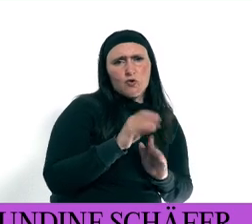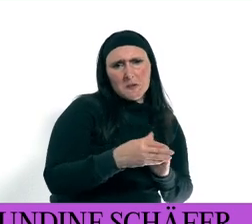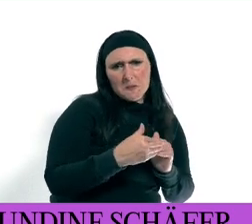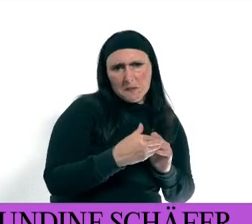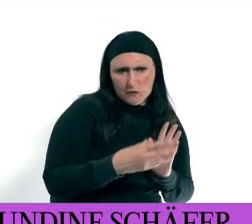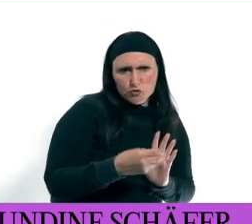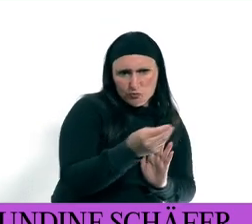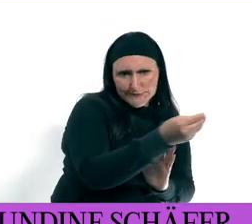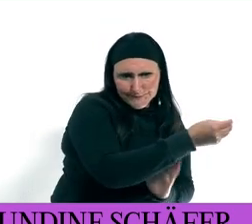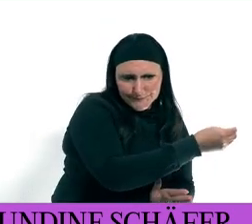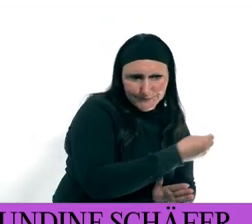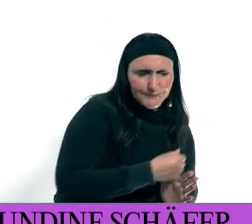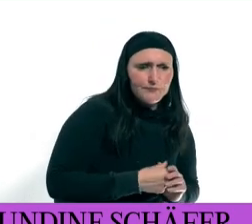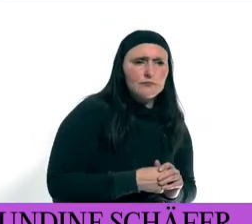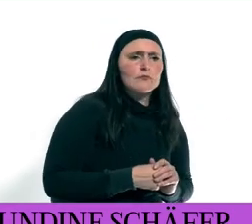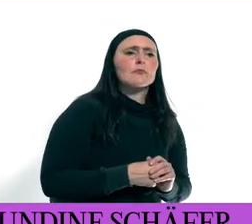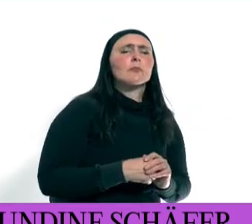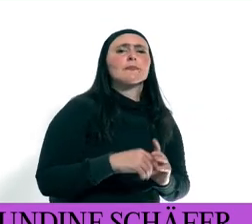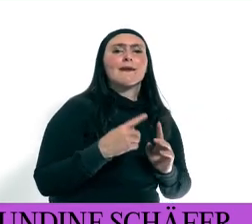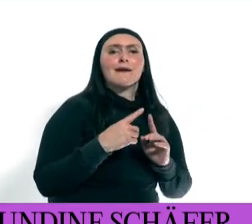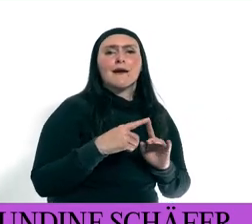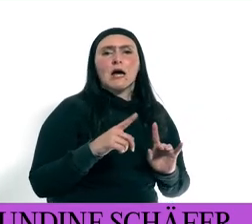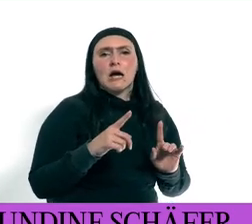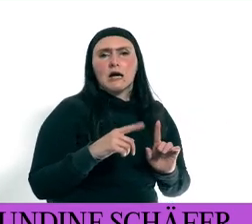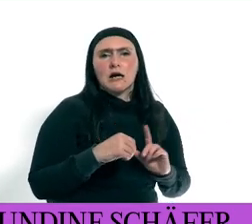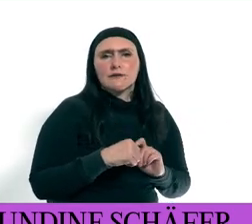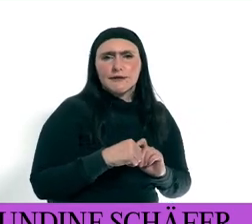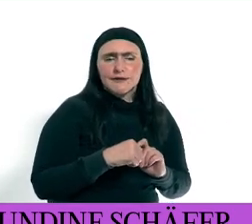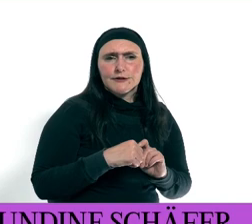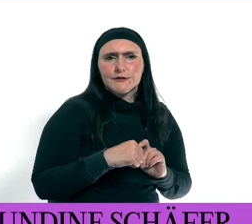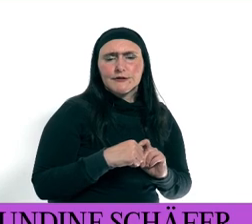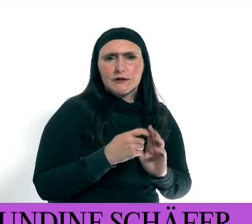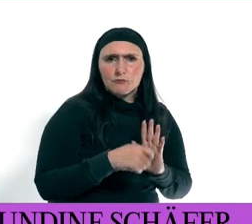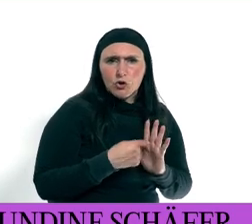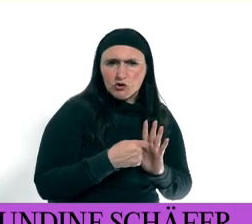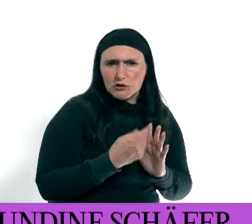Andere haben wiederum sich im Bereich Verpackung